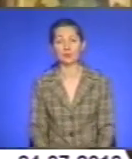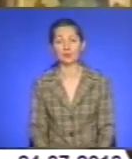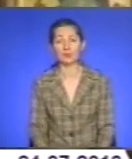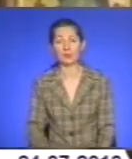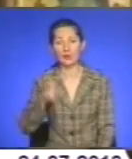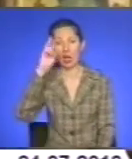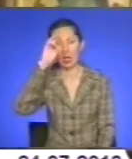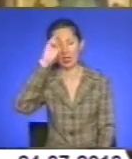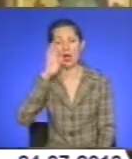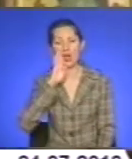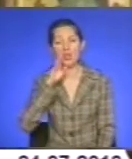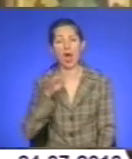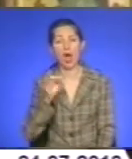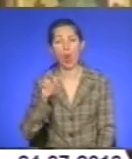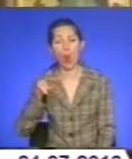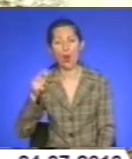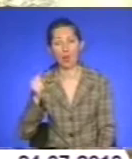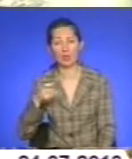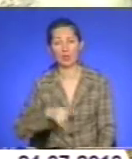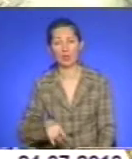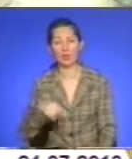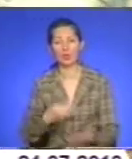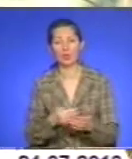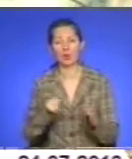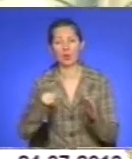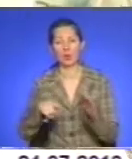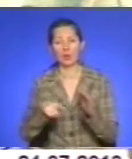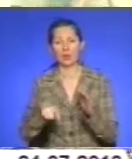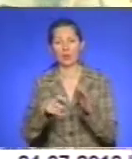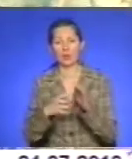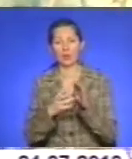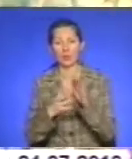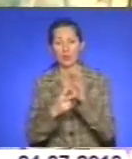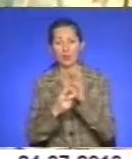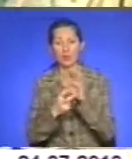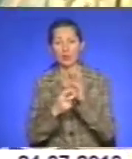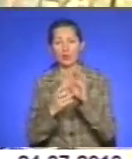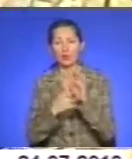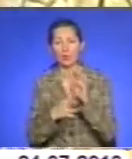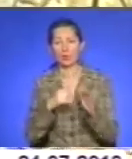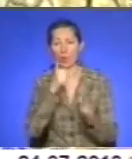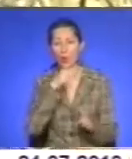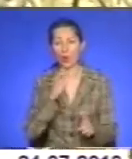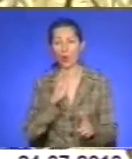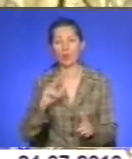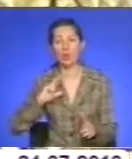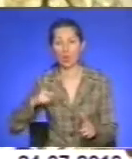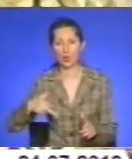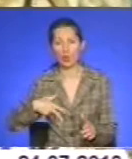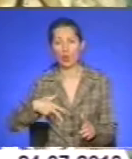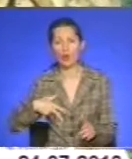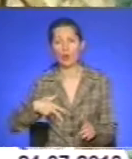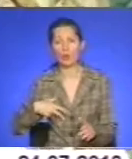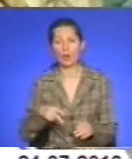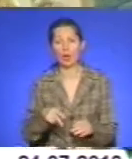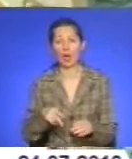Княгиня Ольга народилася близько 890 року. За однією з легенд Псковської землі була донькою перевізника на річці Великій.